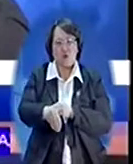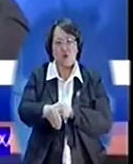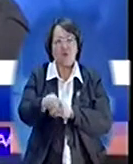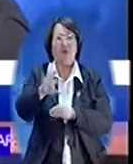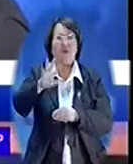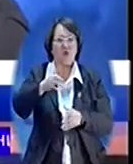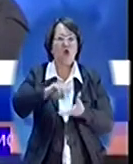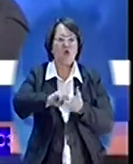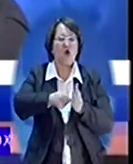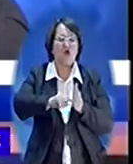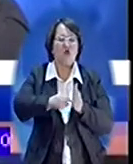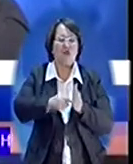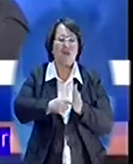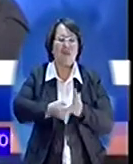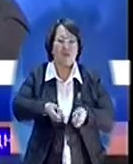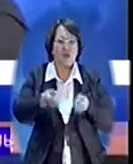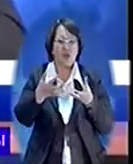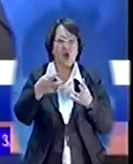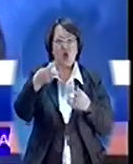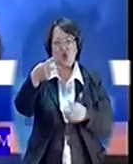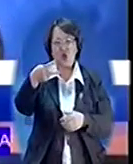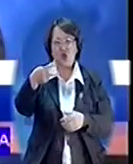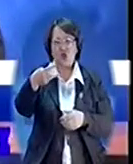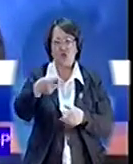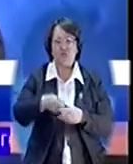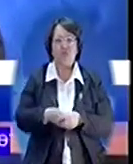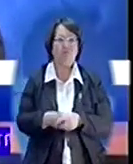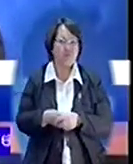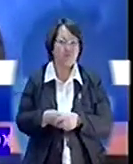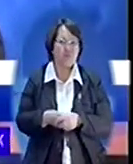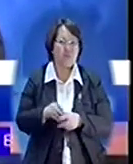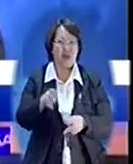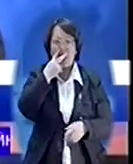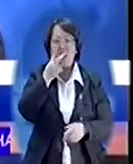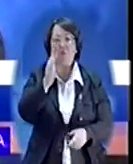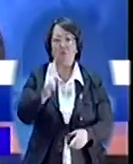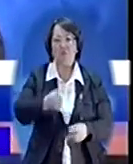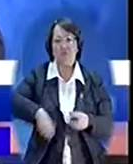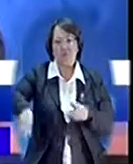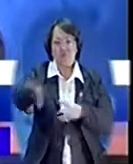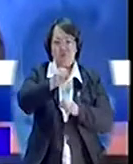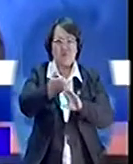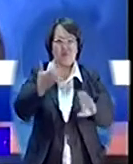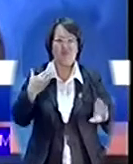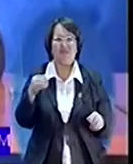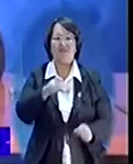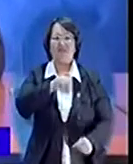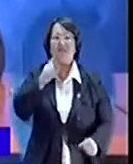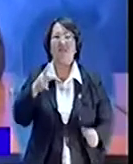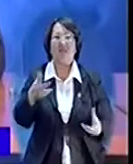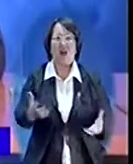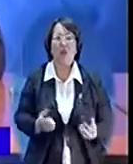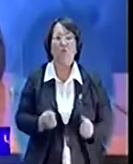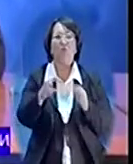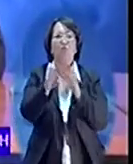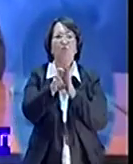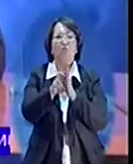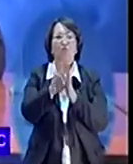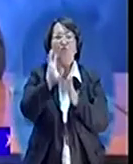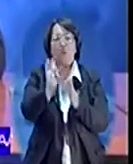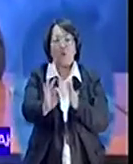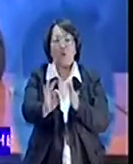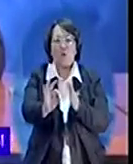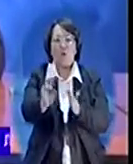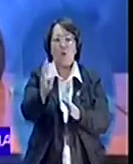тооцоо бол би. Гэхдээ 2 үзүүлэлтэн шүү дээ. Тэгэхээр эндээс юу гэж харагдж байгааг бол бидэнд үг нь бол зээл авах бололцоо байна. Харин тэрийг үр